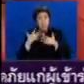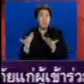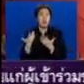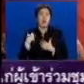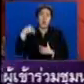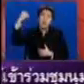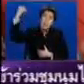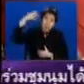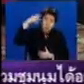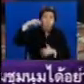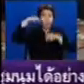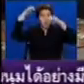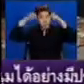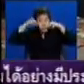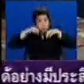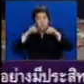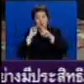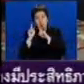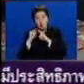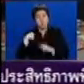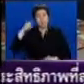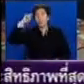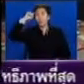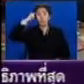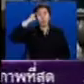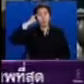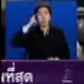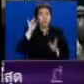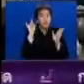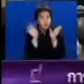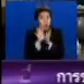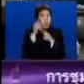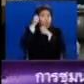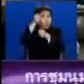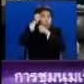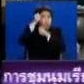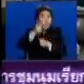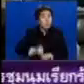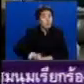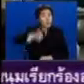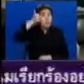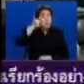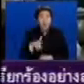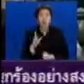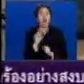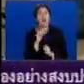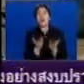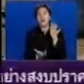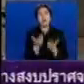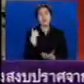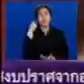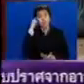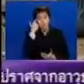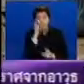ร้อนจ้าหรือฝนตกแม้จะไม่รู้ว่าสุดท้ายแล้วผลการเรียกร้องจะออกมาอย่างไรแต่พวกเขาก็